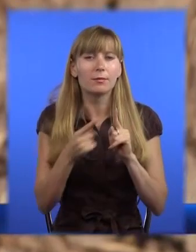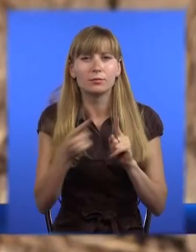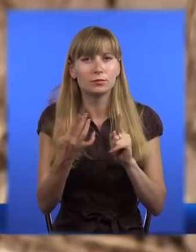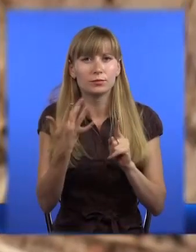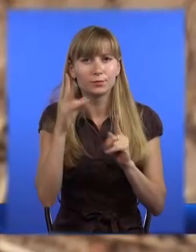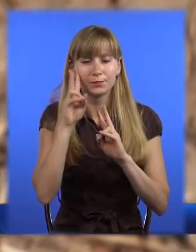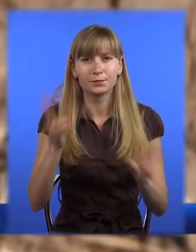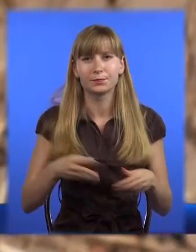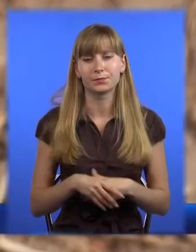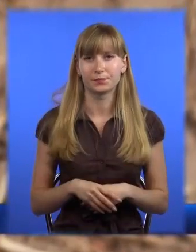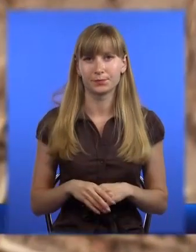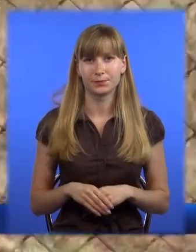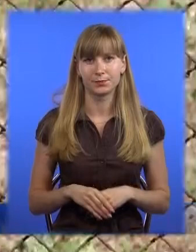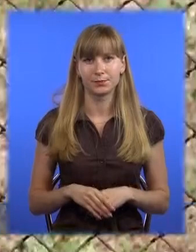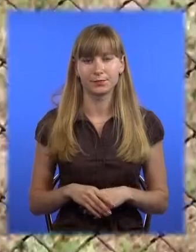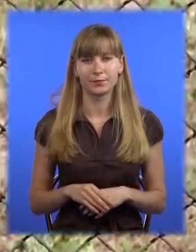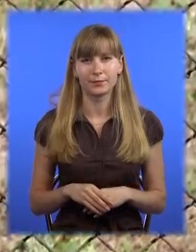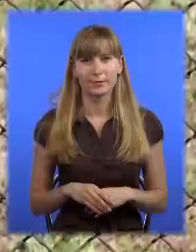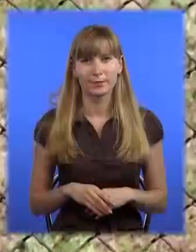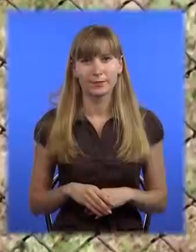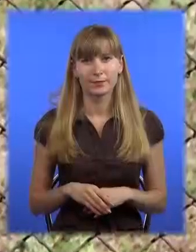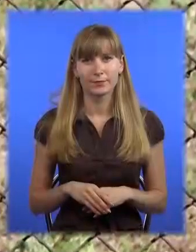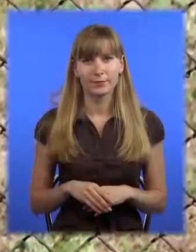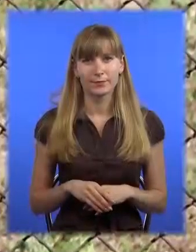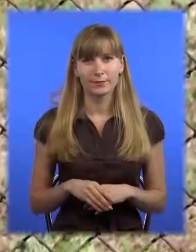час. Олександр Фефілатів, Віктор Зубченко, Перший міський.